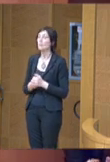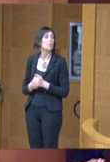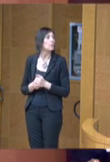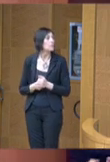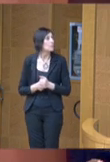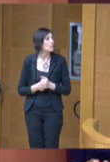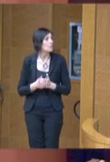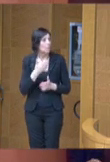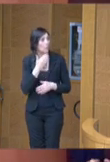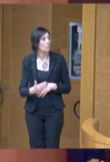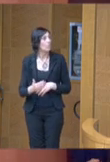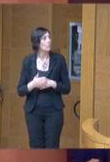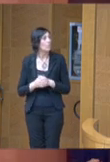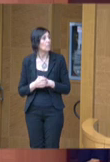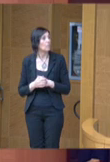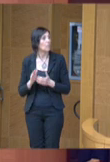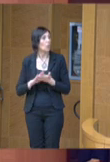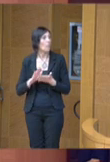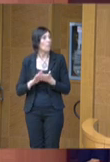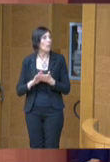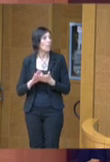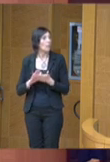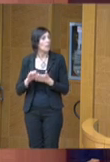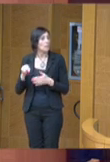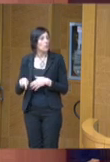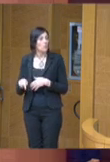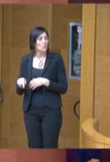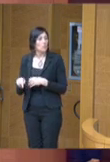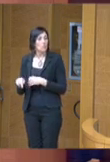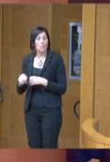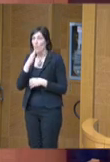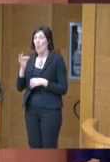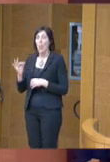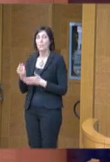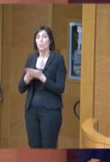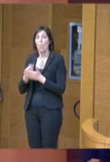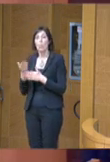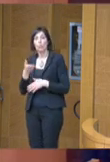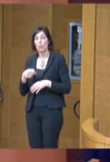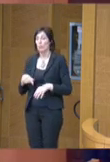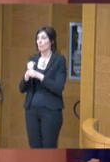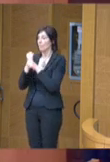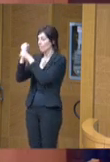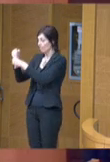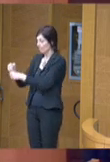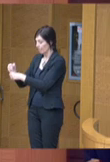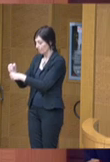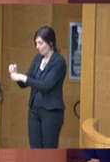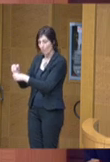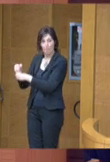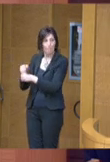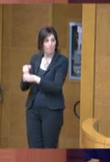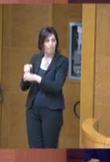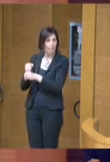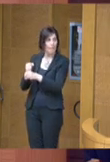Grazie, grazie, complimenti anche a voi per questo bellissimo progetto. Lasciamo ora la parola a